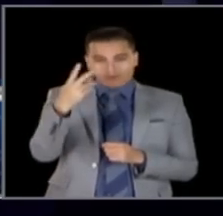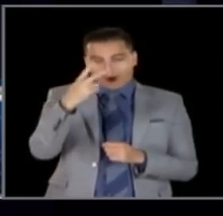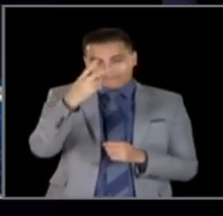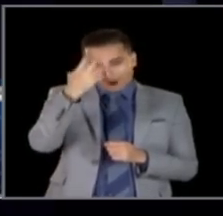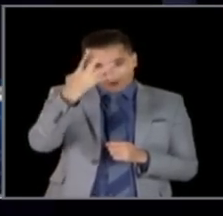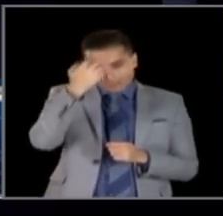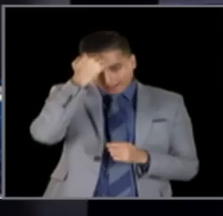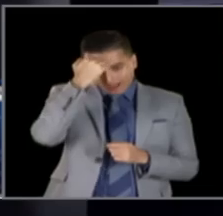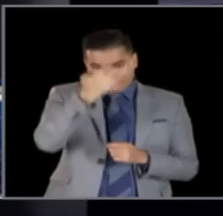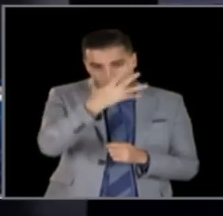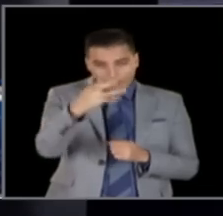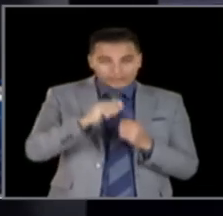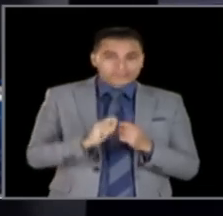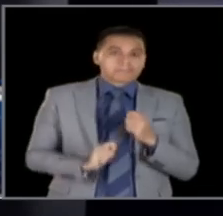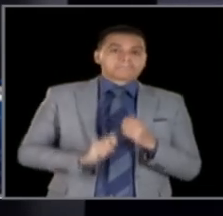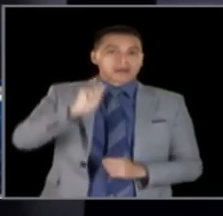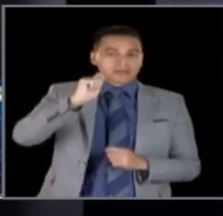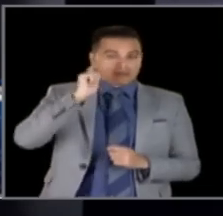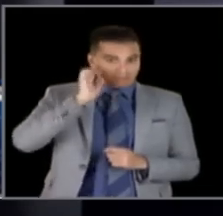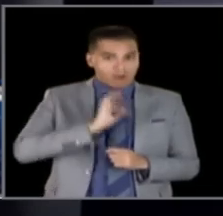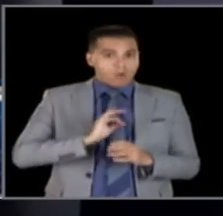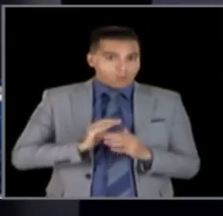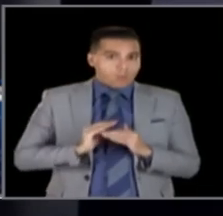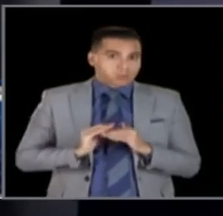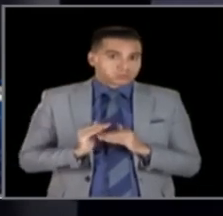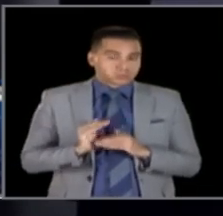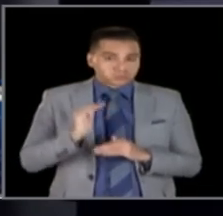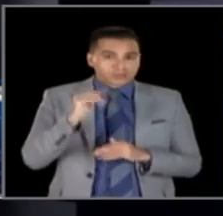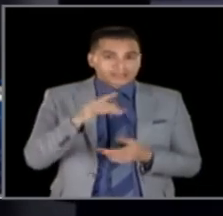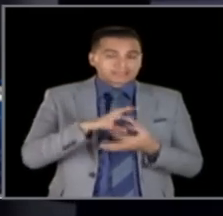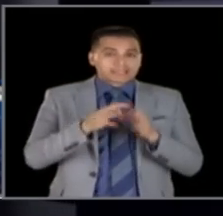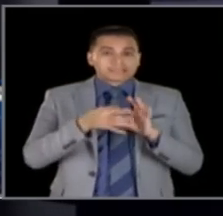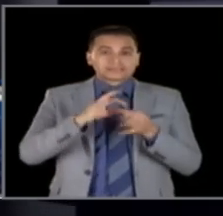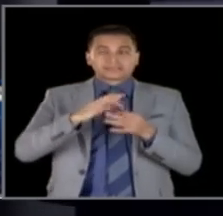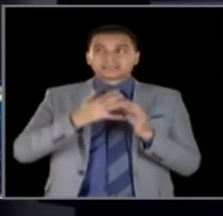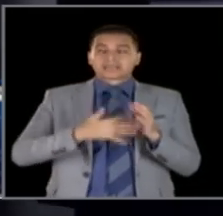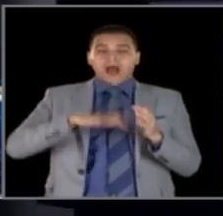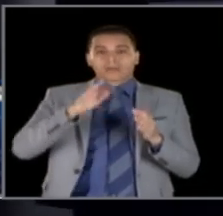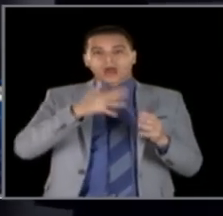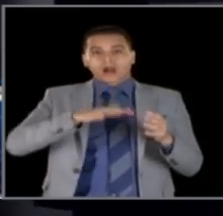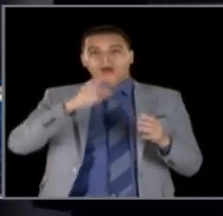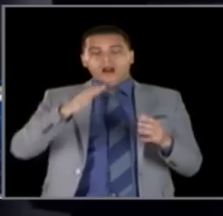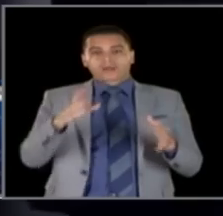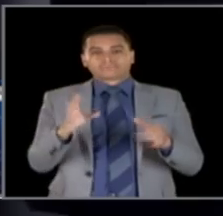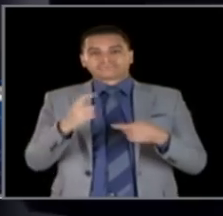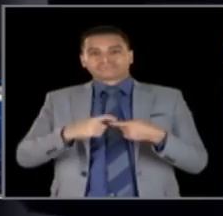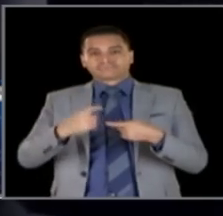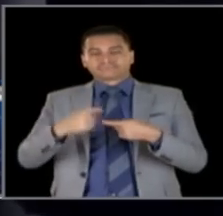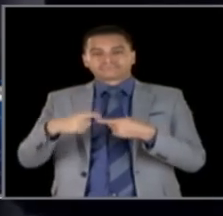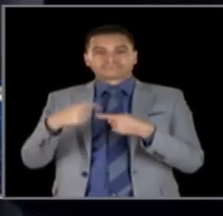متر، السلسلة دي مشهورة بطرق